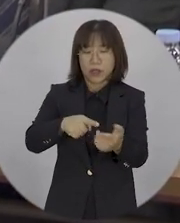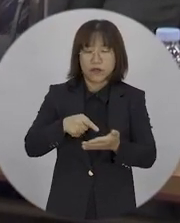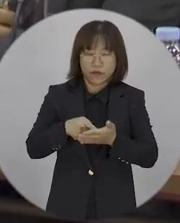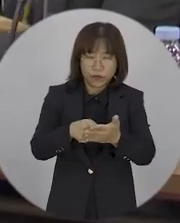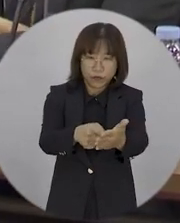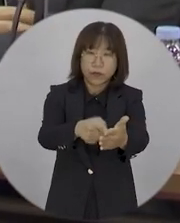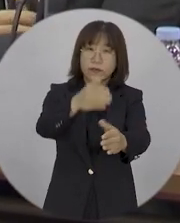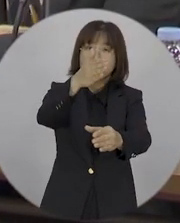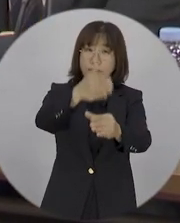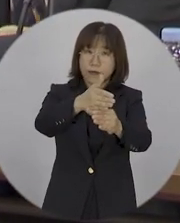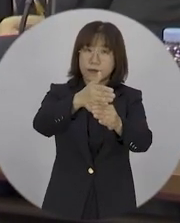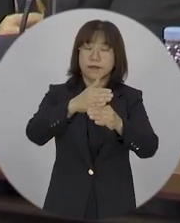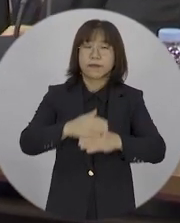있습니다